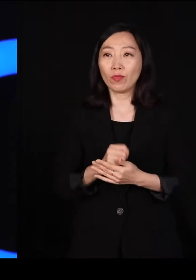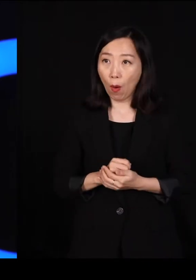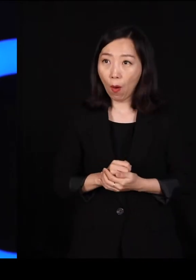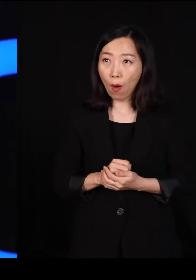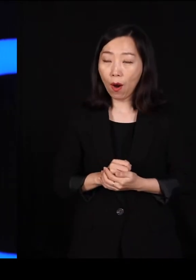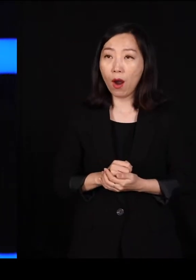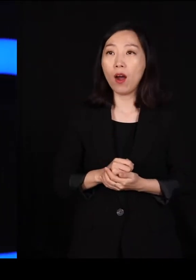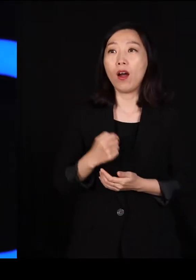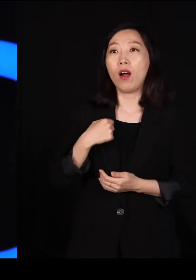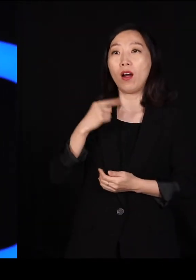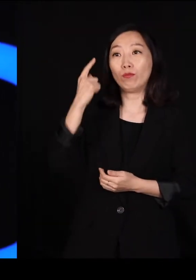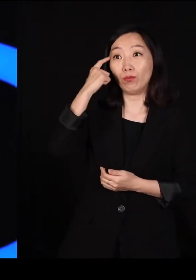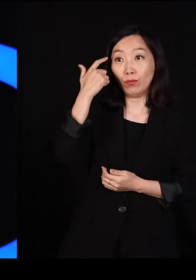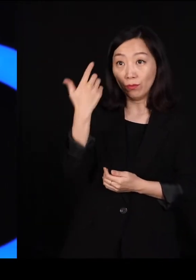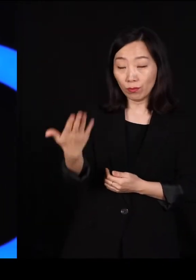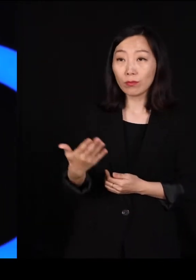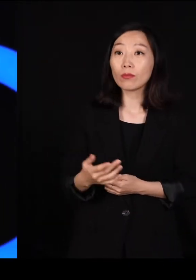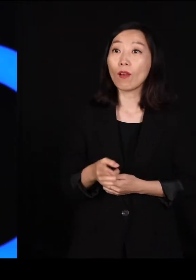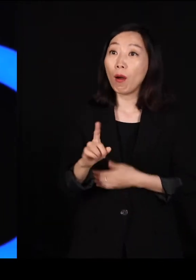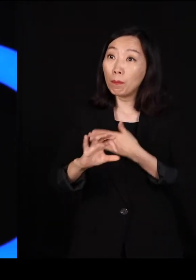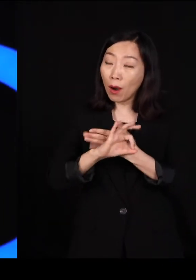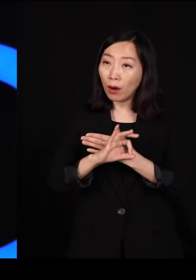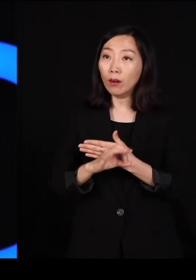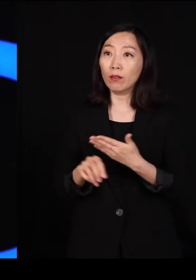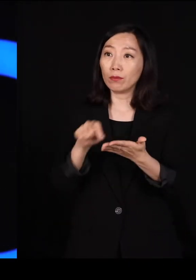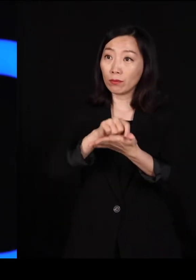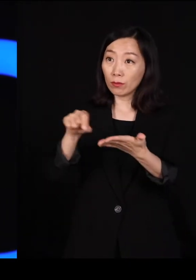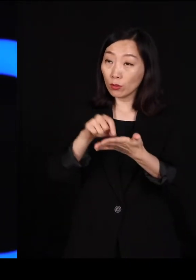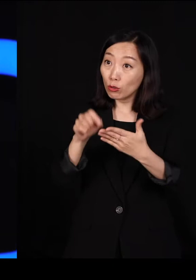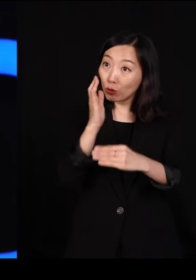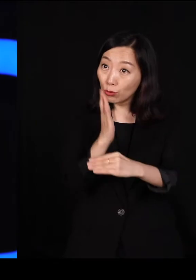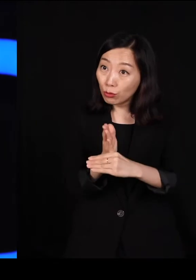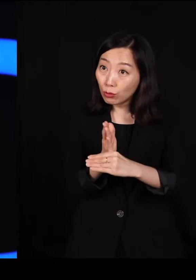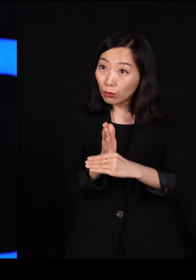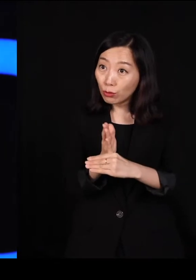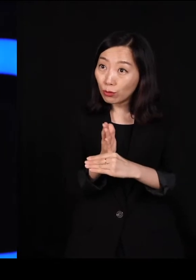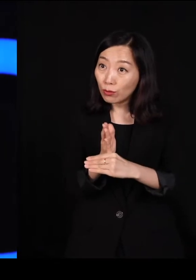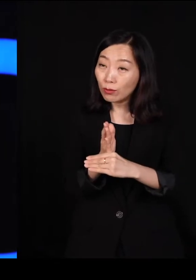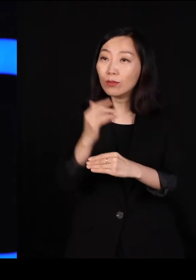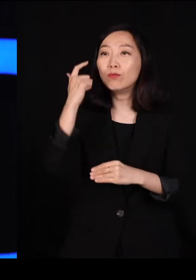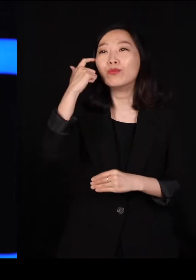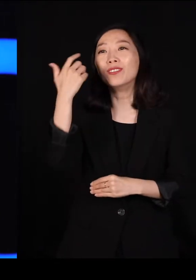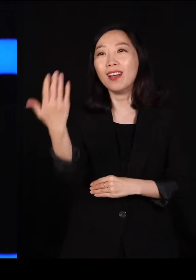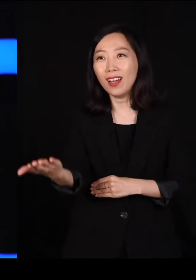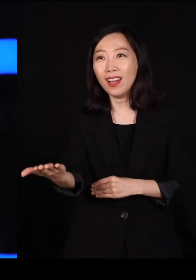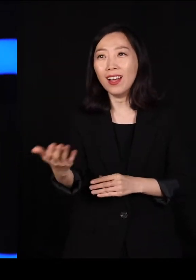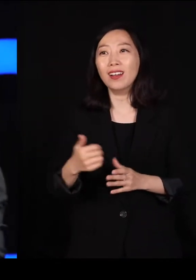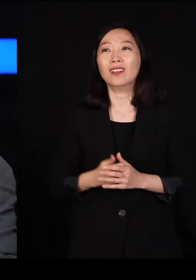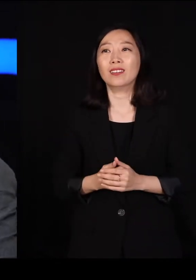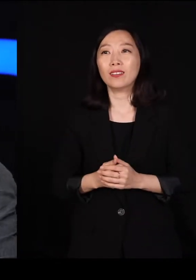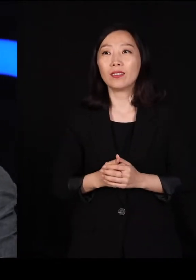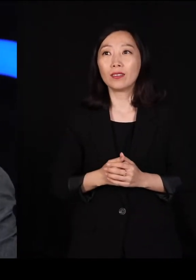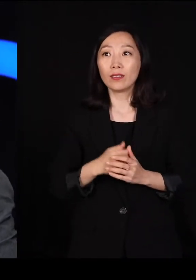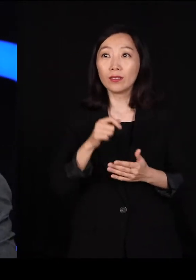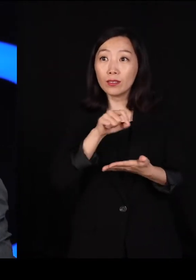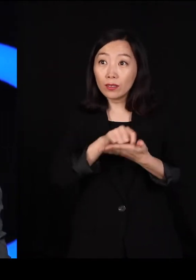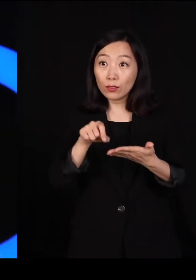하나 드렸어요. 아, 그러면은 글은 쓰고 계시나요? 근데 글은 안 쓰고